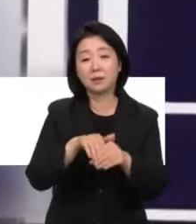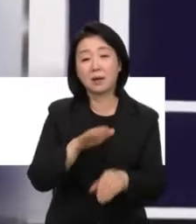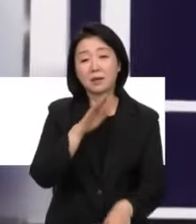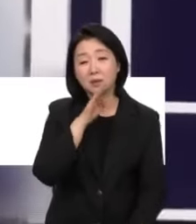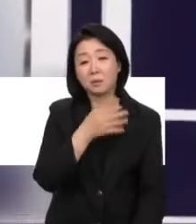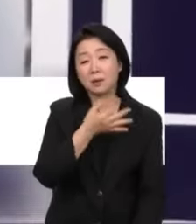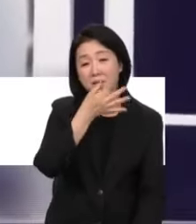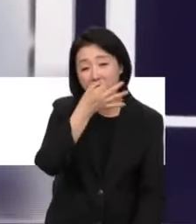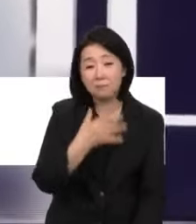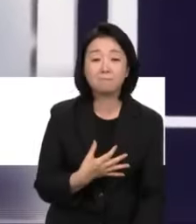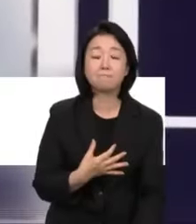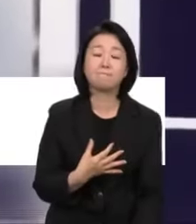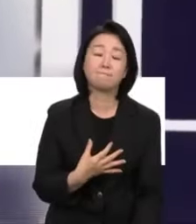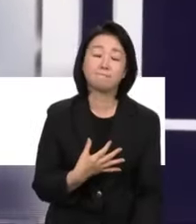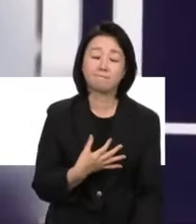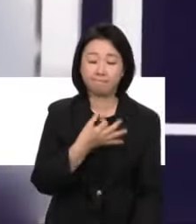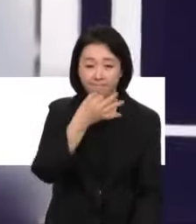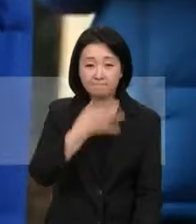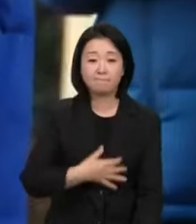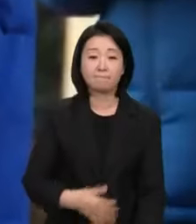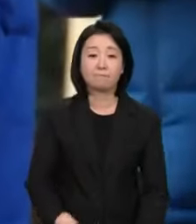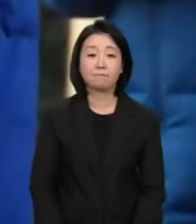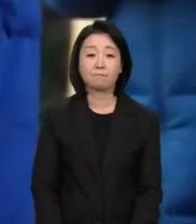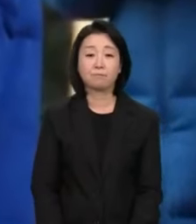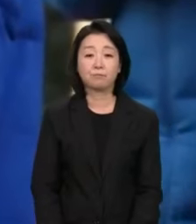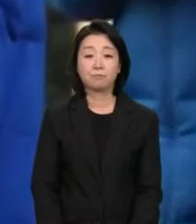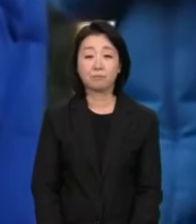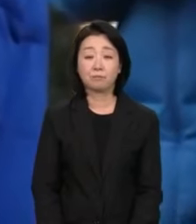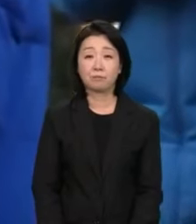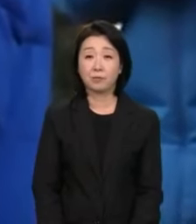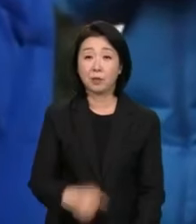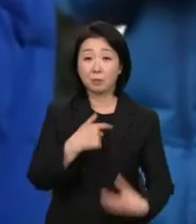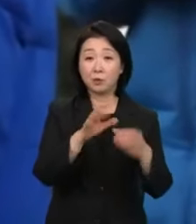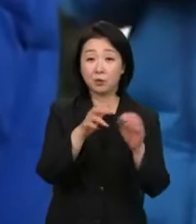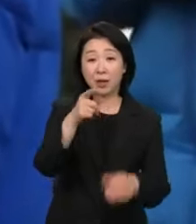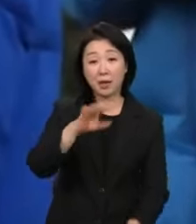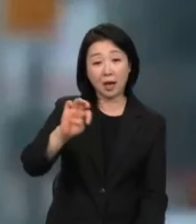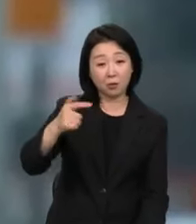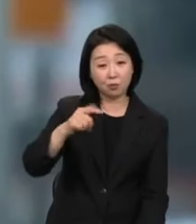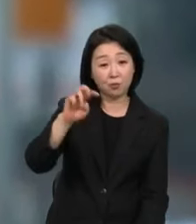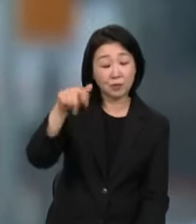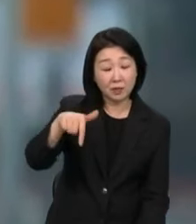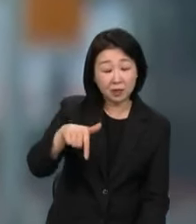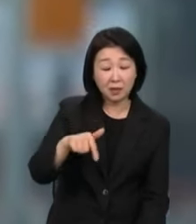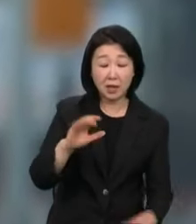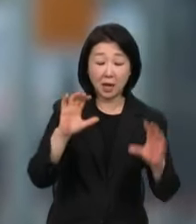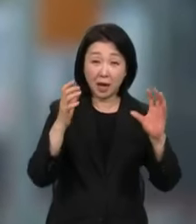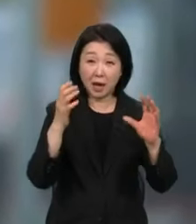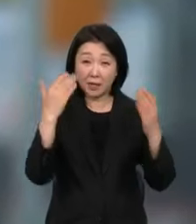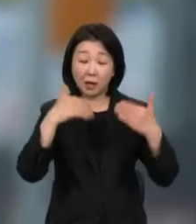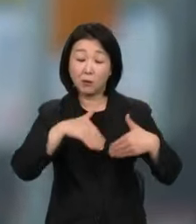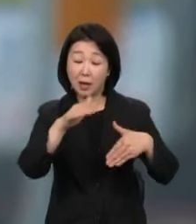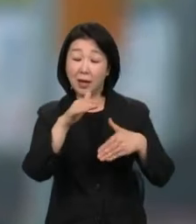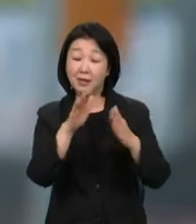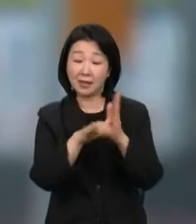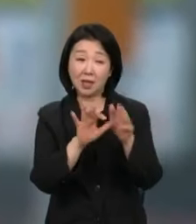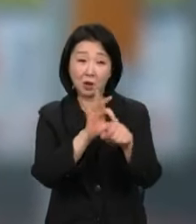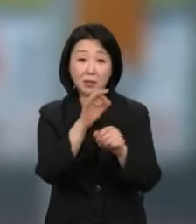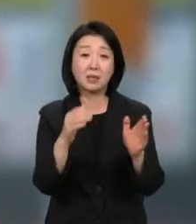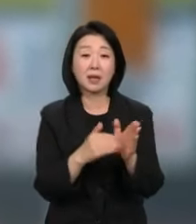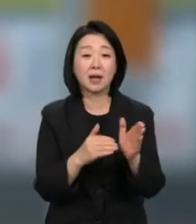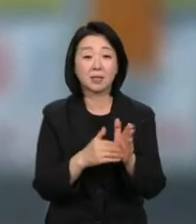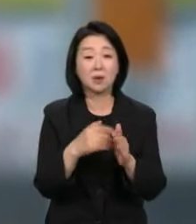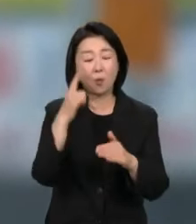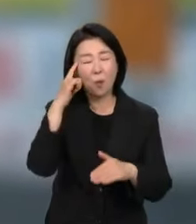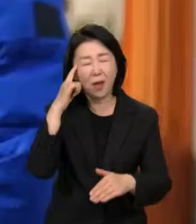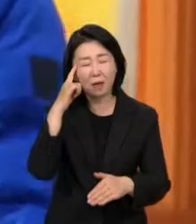이 선거 정말 힘든 싸움입니다. 민주당 강훈식 후보는 아이들이 등교하는 오전 10시까지 무소음 유세전을